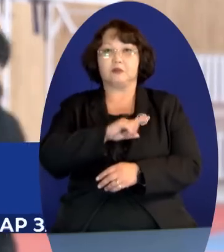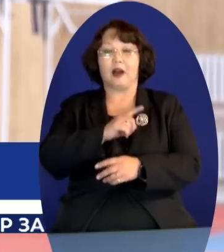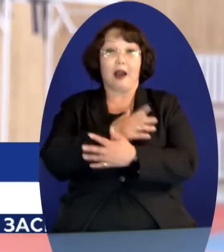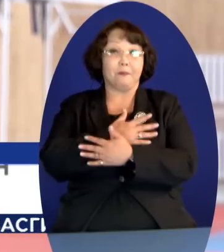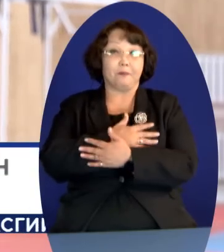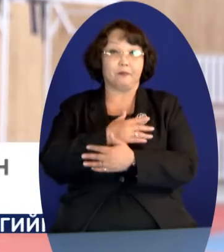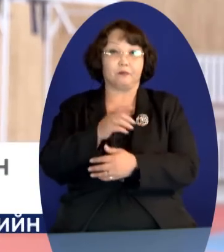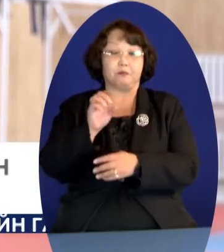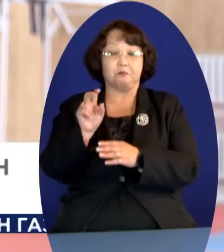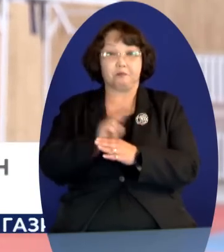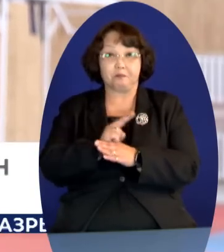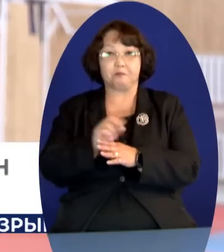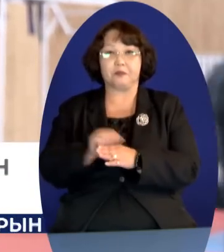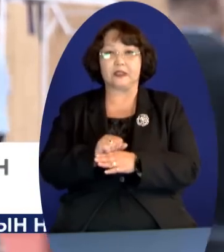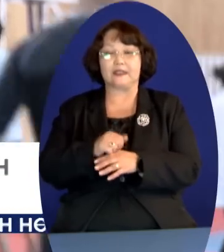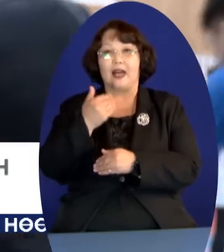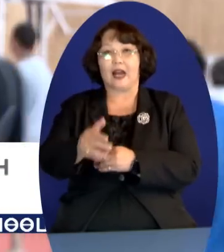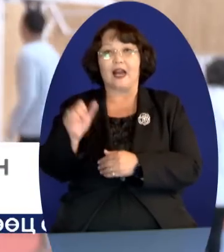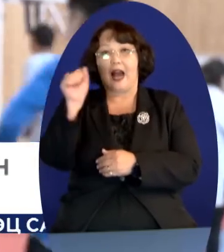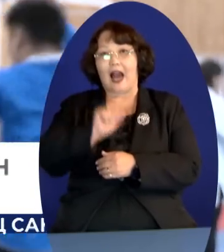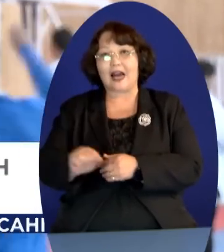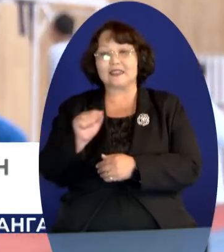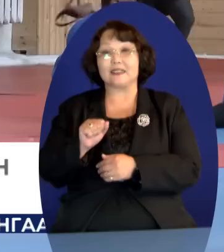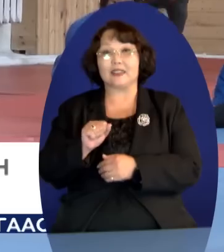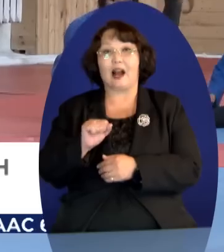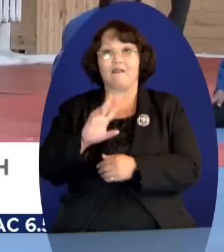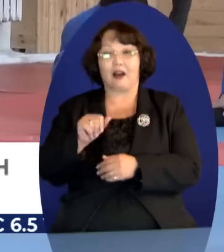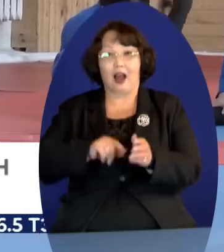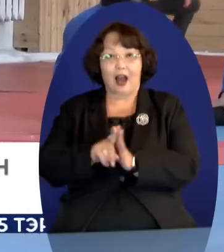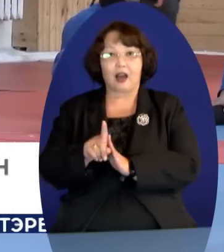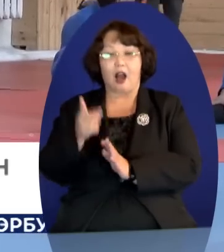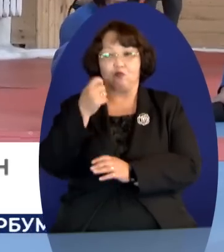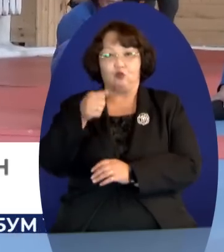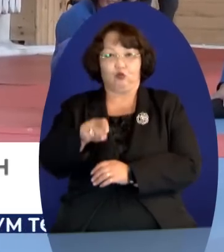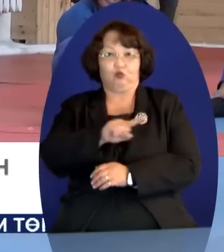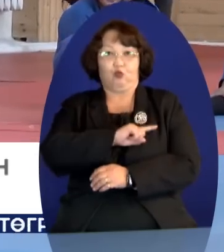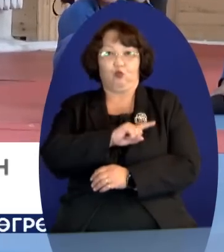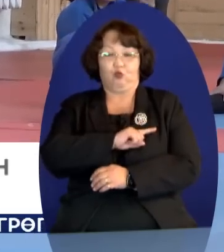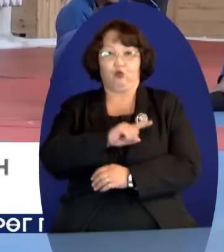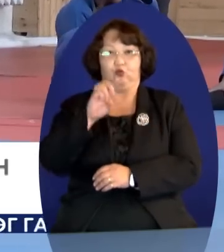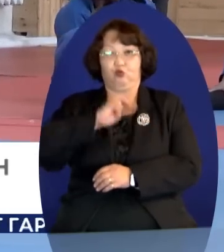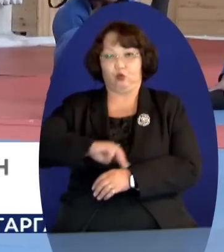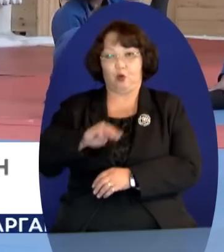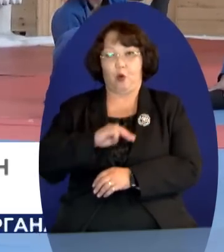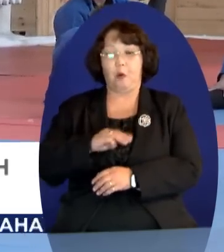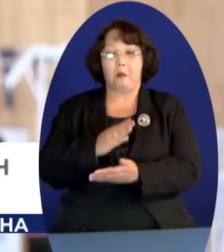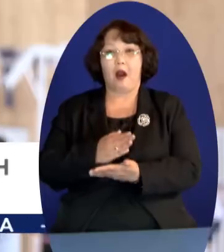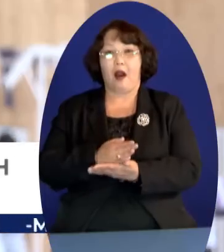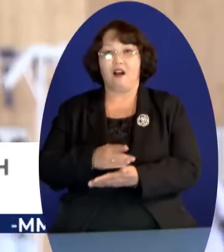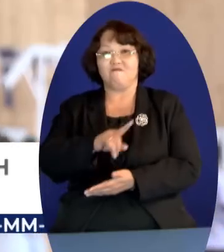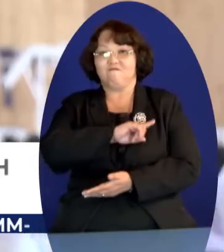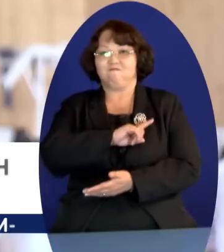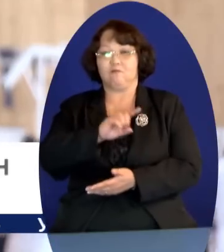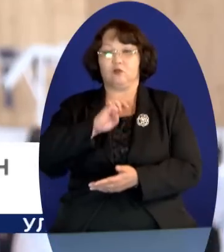бэлгэлдээ орцсон юм жин одоо дараагийн цаа Ази аврах хаах удаага оролцож ийн хамгийн гол нь төрүүлэх гэж оролцож байгаа. Өмнө оролцоог